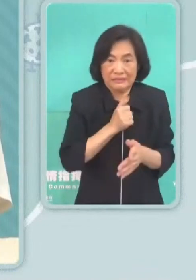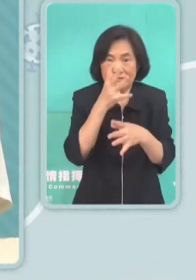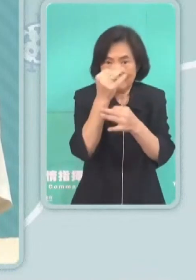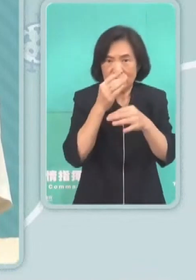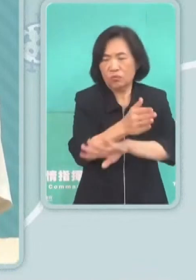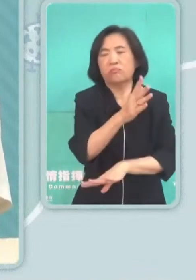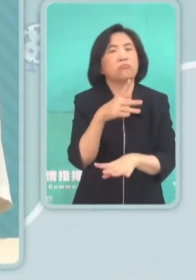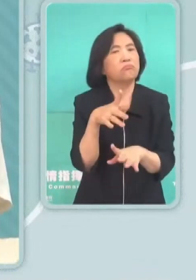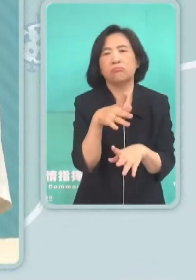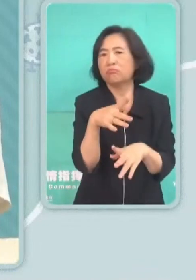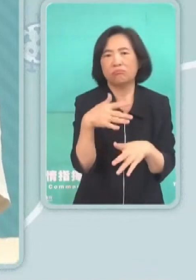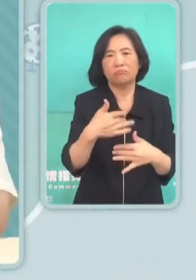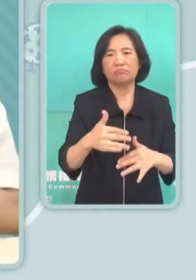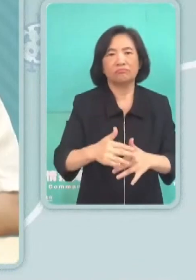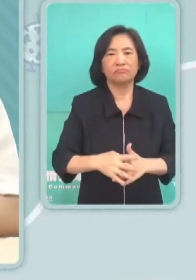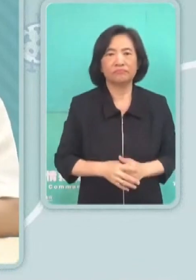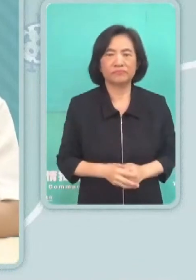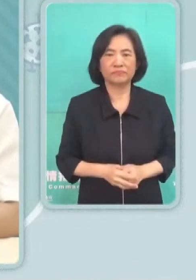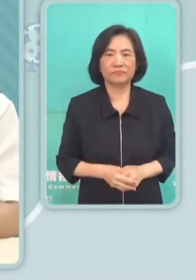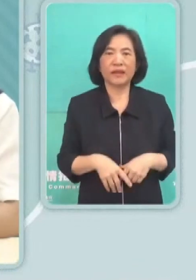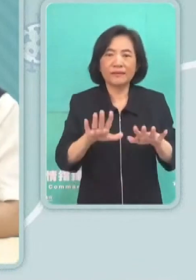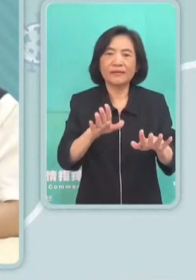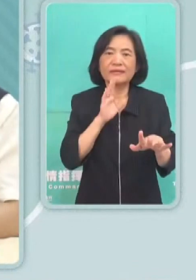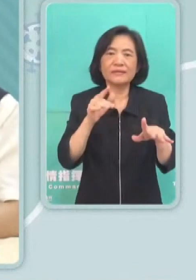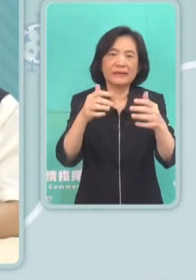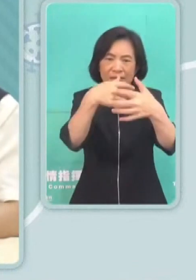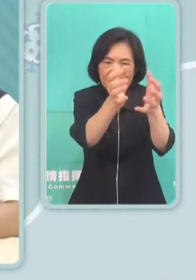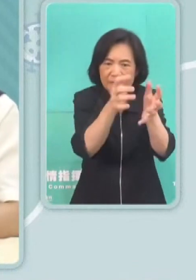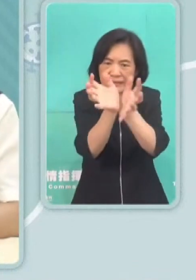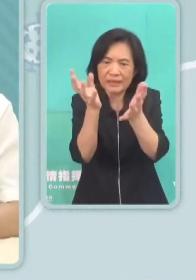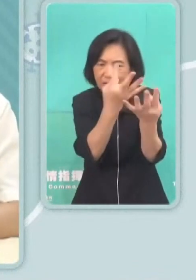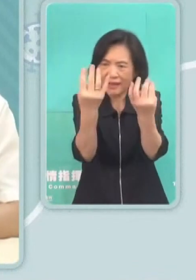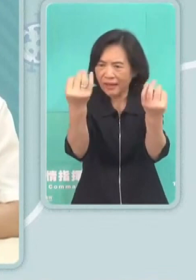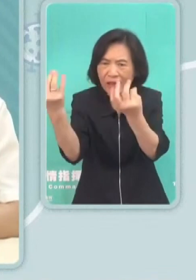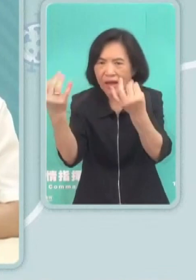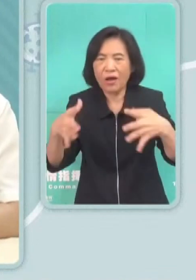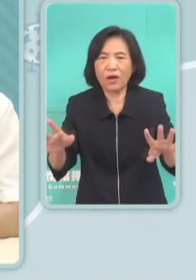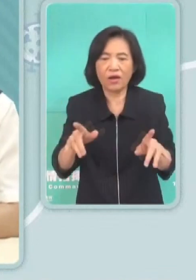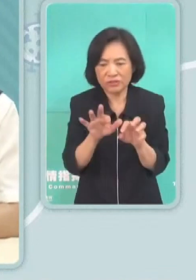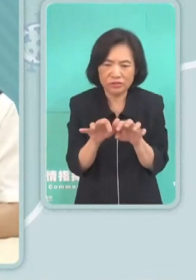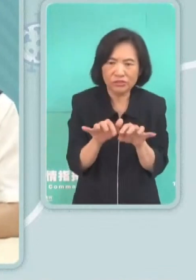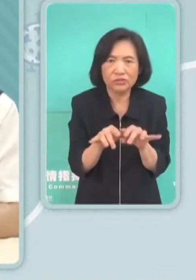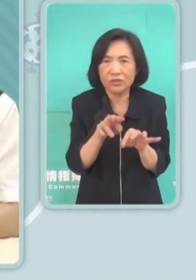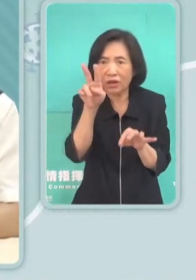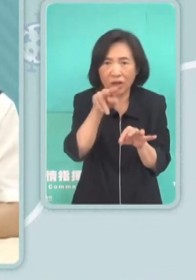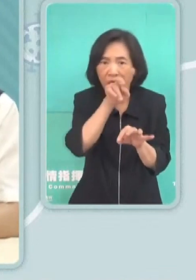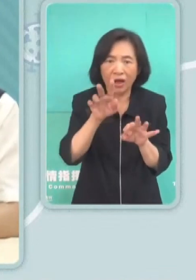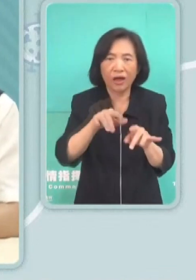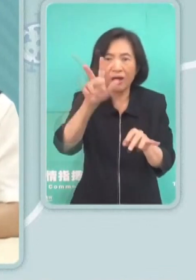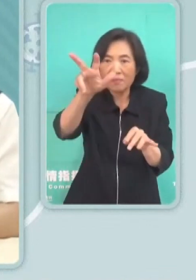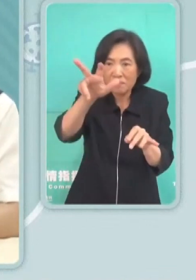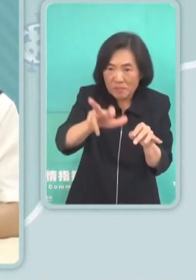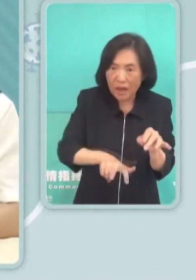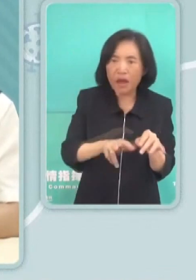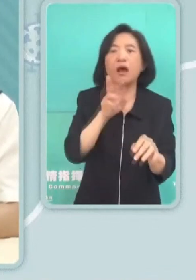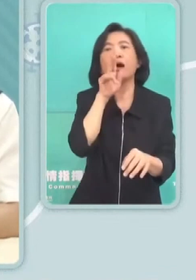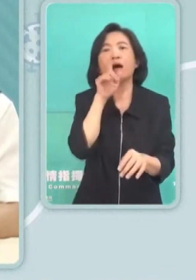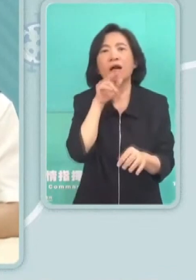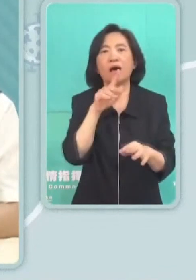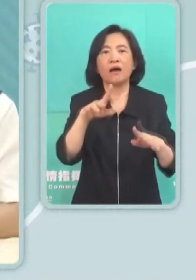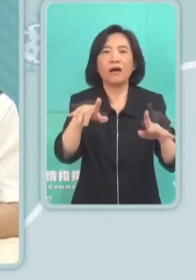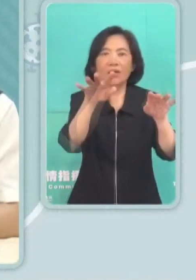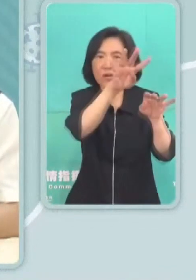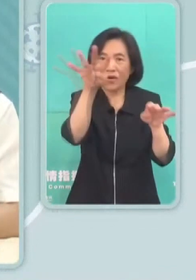过期的。那这一次的确是因为批号太多了，你知道吗？他这个登录的时候拉错那个批号